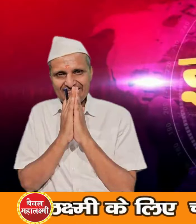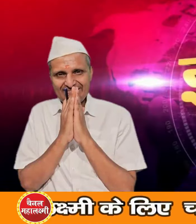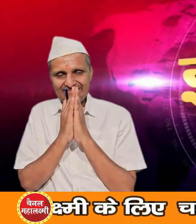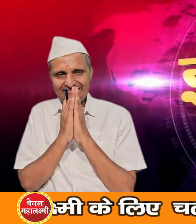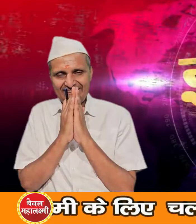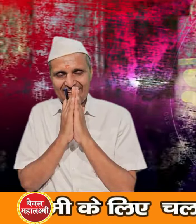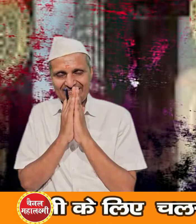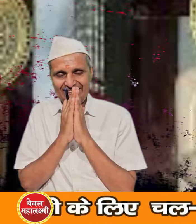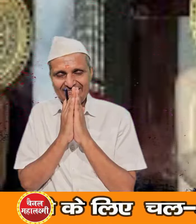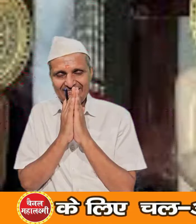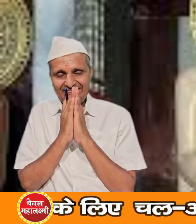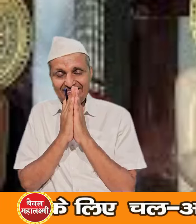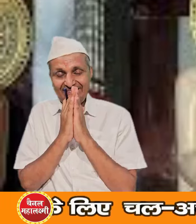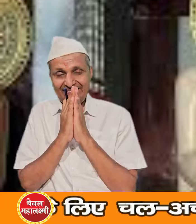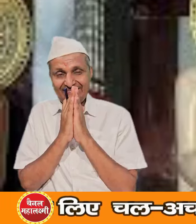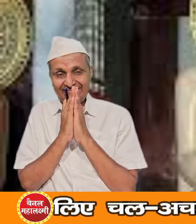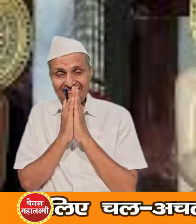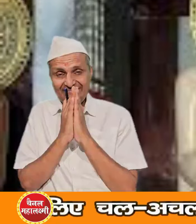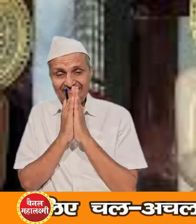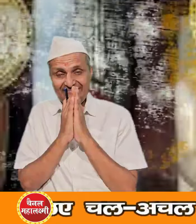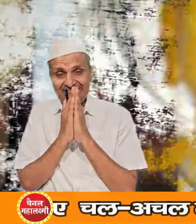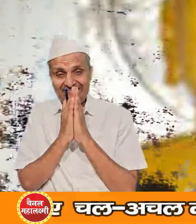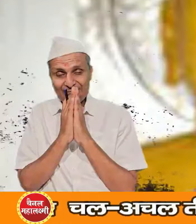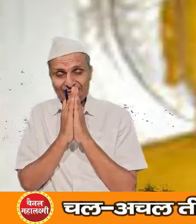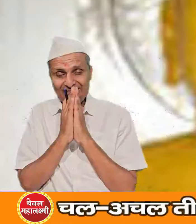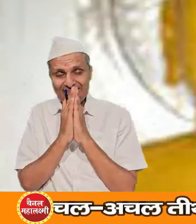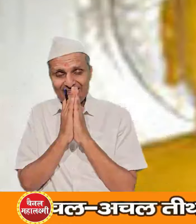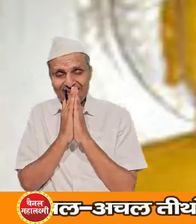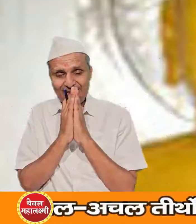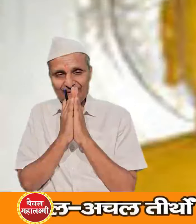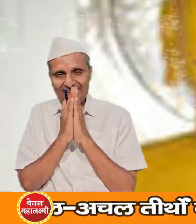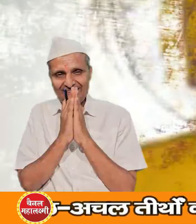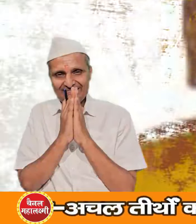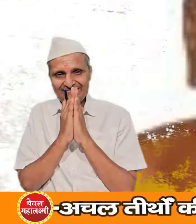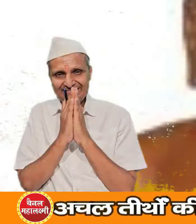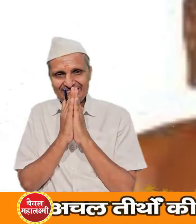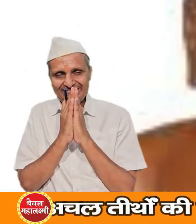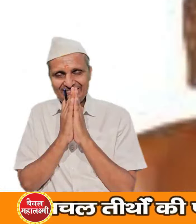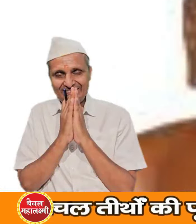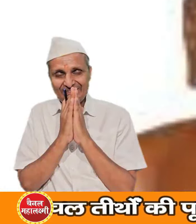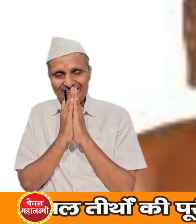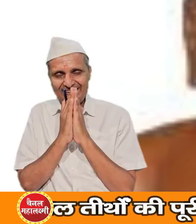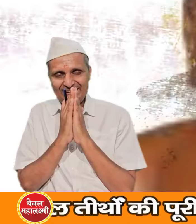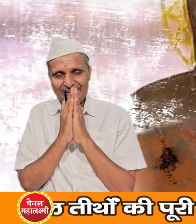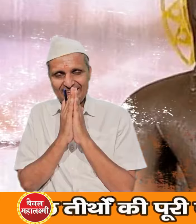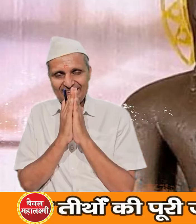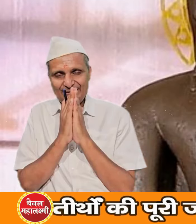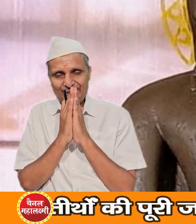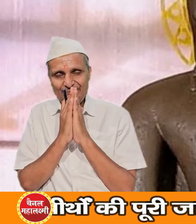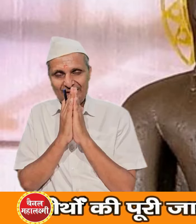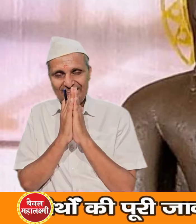बात आज है शीतलनाथ भगवान जी का गर्भ कल्याणक और कल है